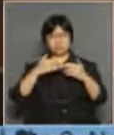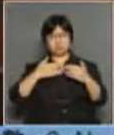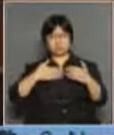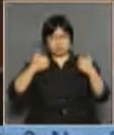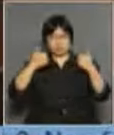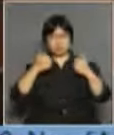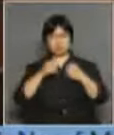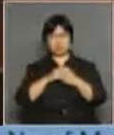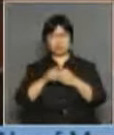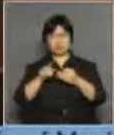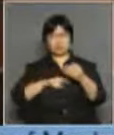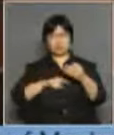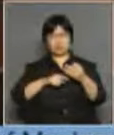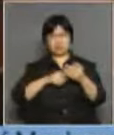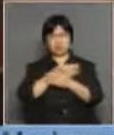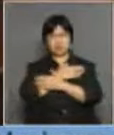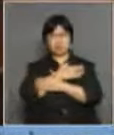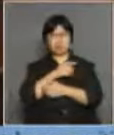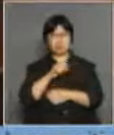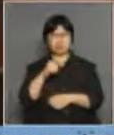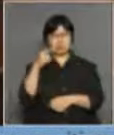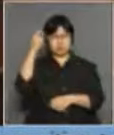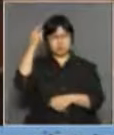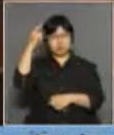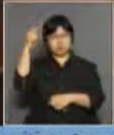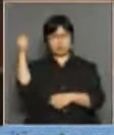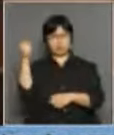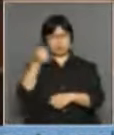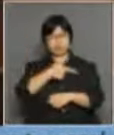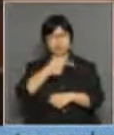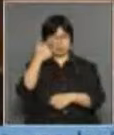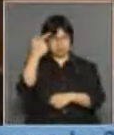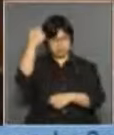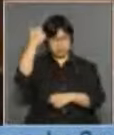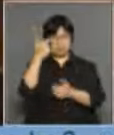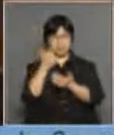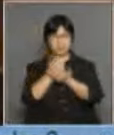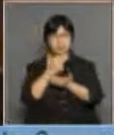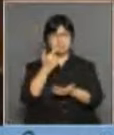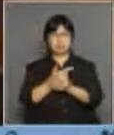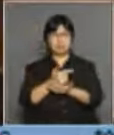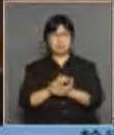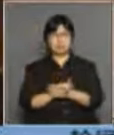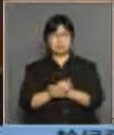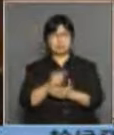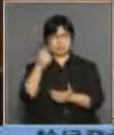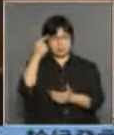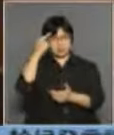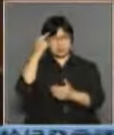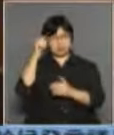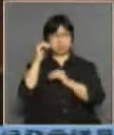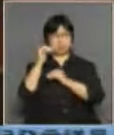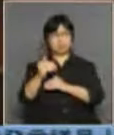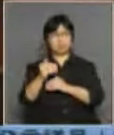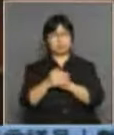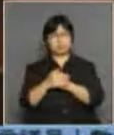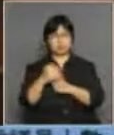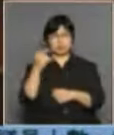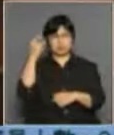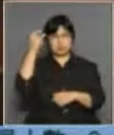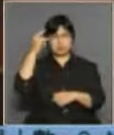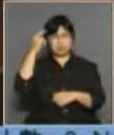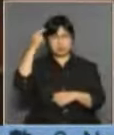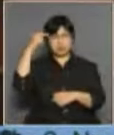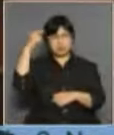愛因斯坦曾經說過想像力比知識更重要因為知識是有限的而想像